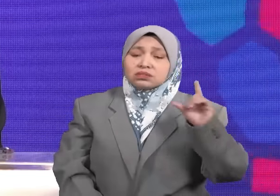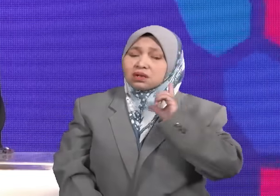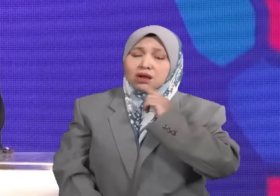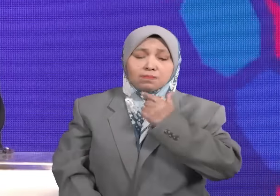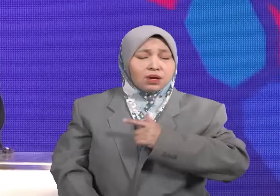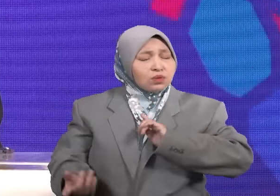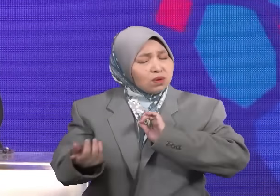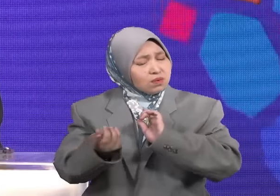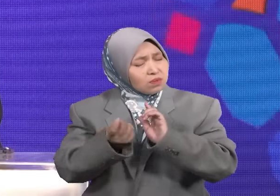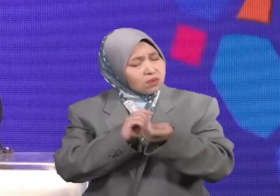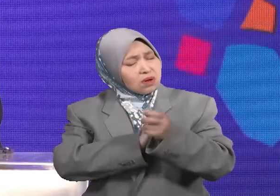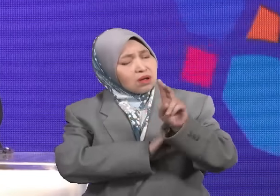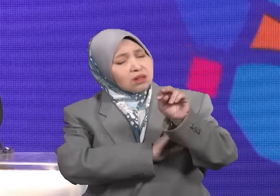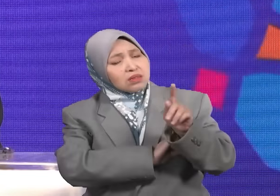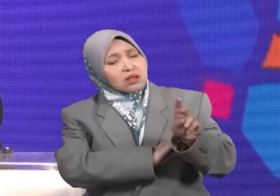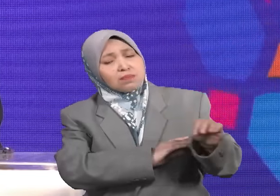آيَةٍ